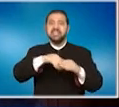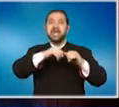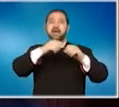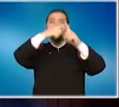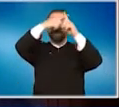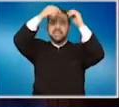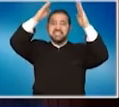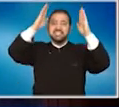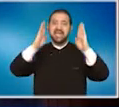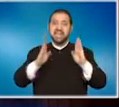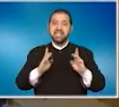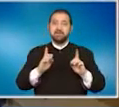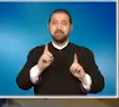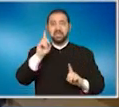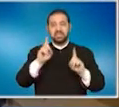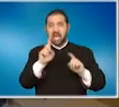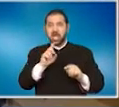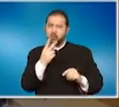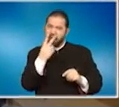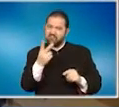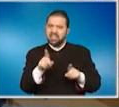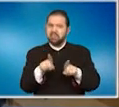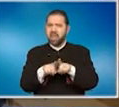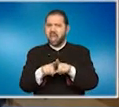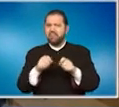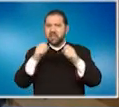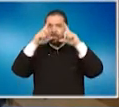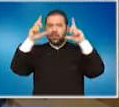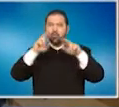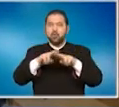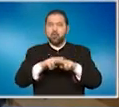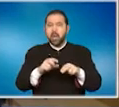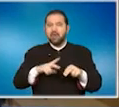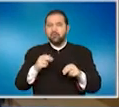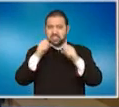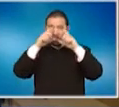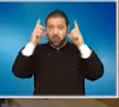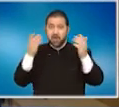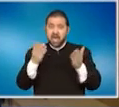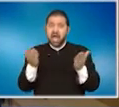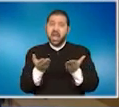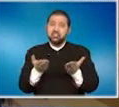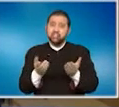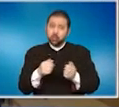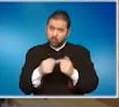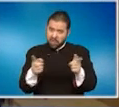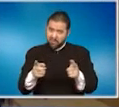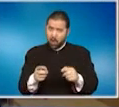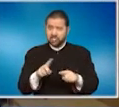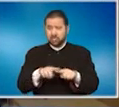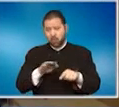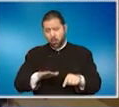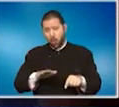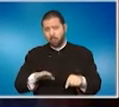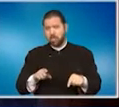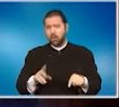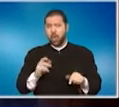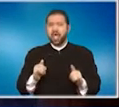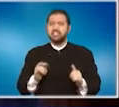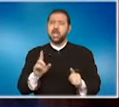mai vedem, poate, asemenea minuni, cum a fost minunea cu acest copil, sau alte minuni, asta nu înseamnă că ele nu